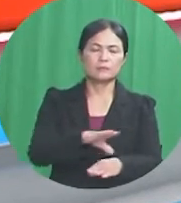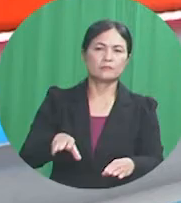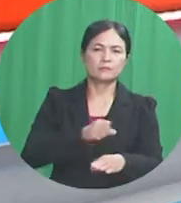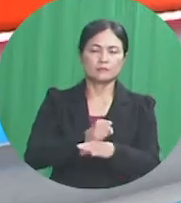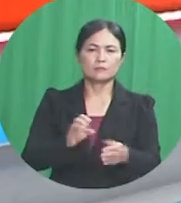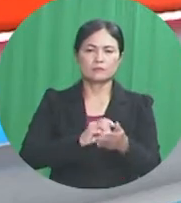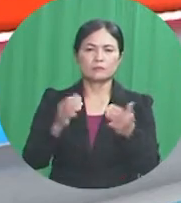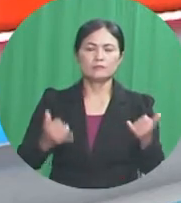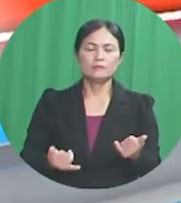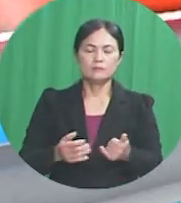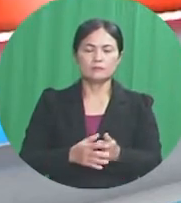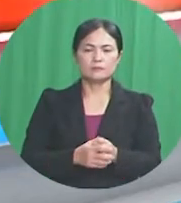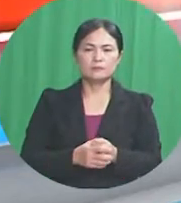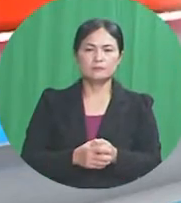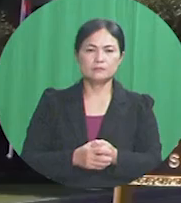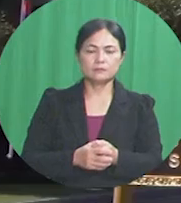ជានៅក្នុងសប្តាហ៍នេះ